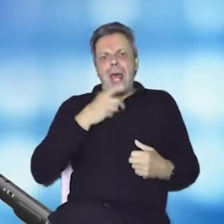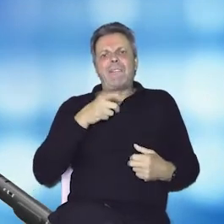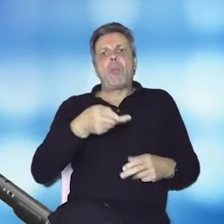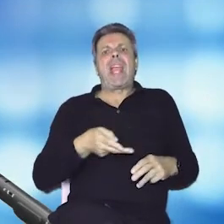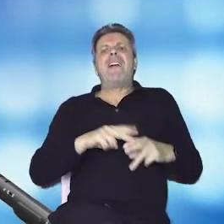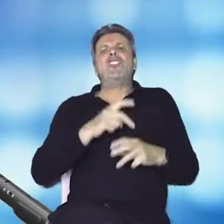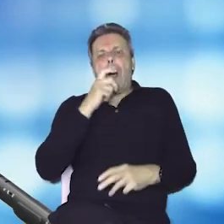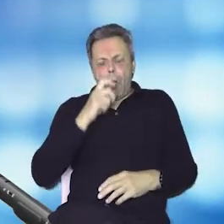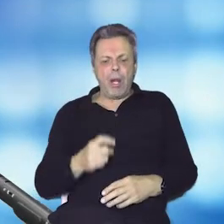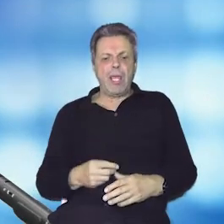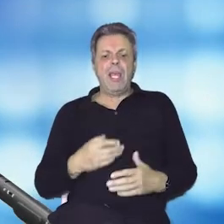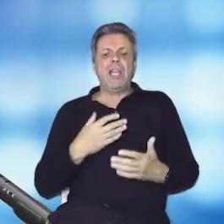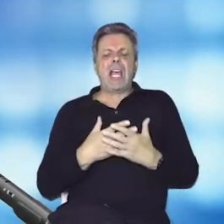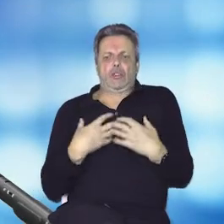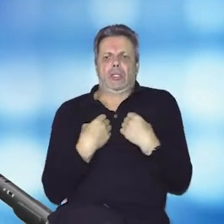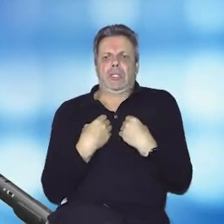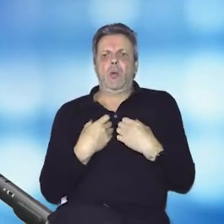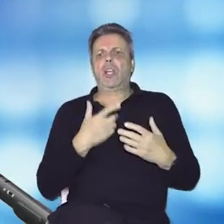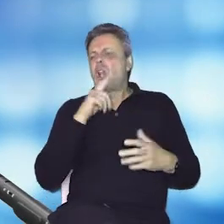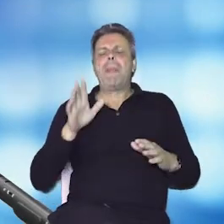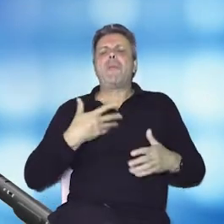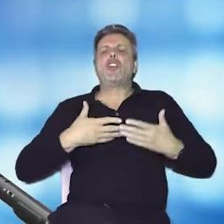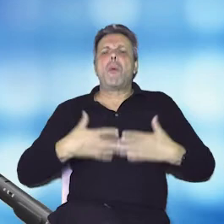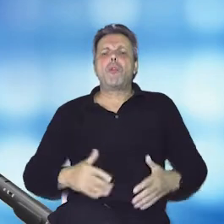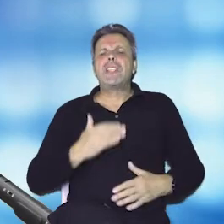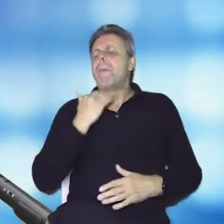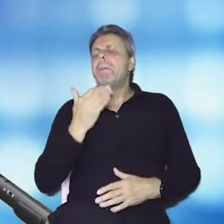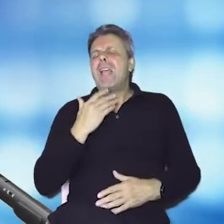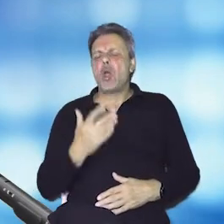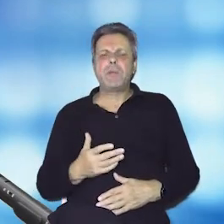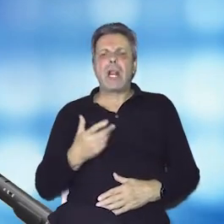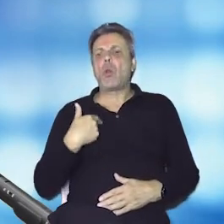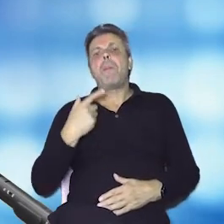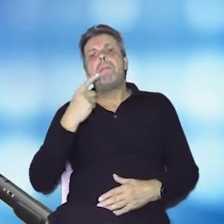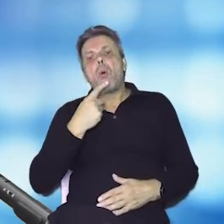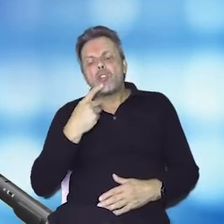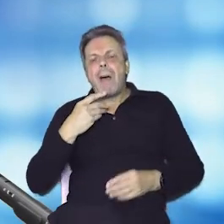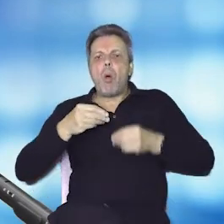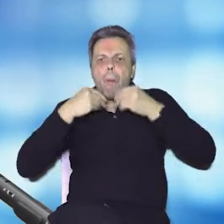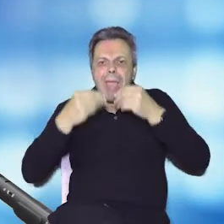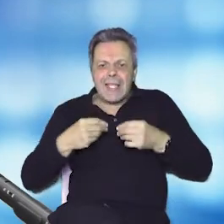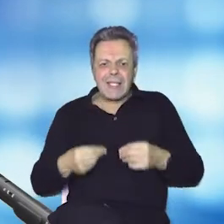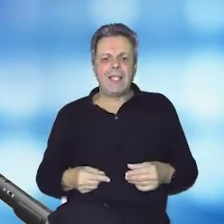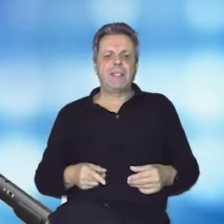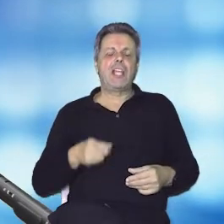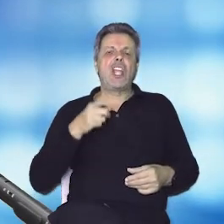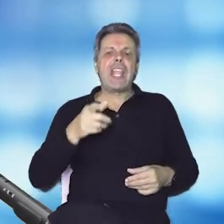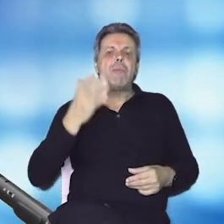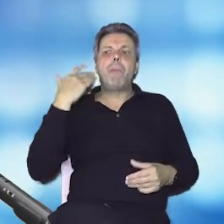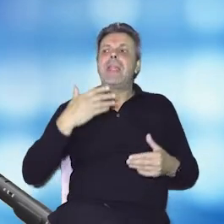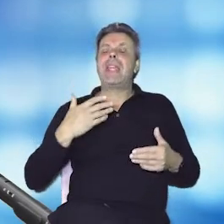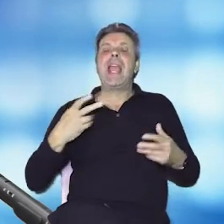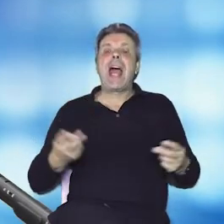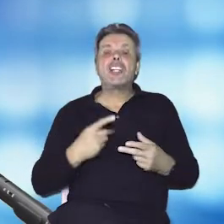više boli jer je sav u grču i ne može se opustiti bez obzira koliko mu pokušavam objasniti da njemu će biti lakše ako